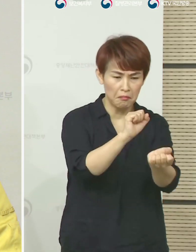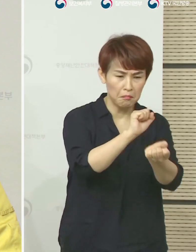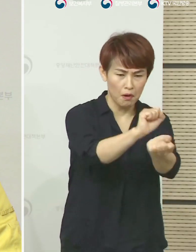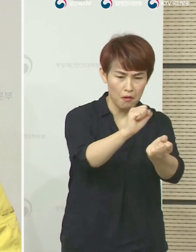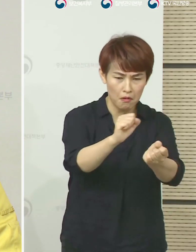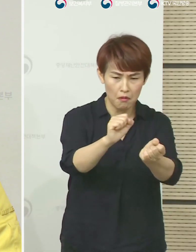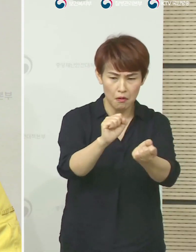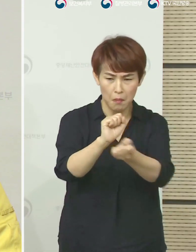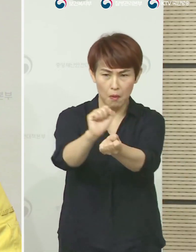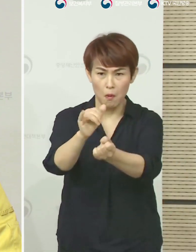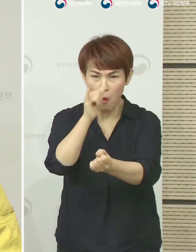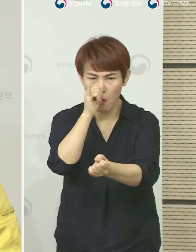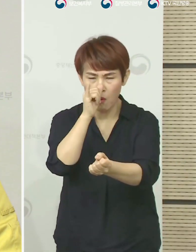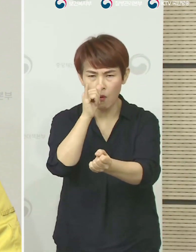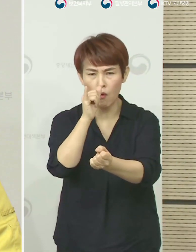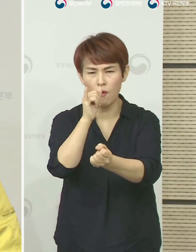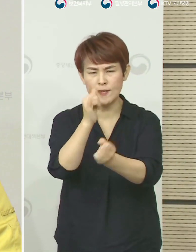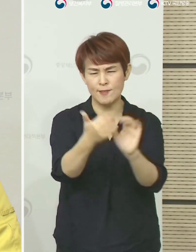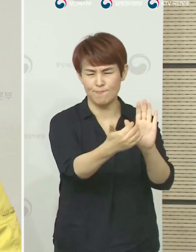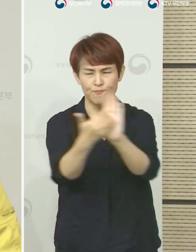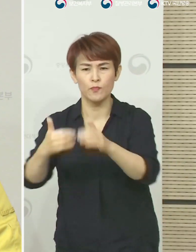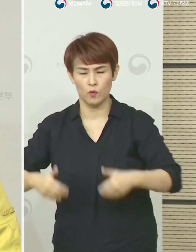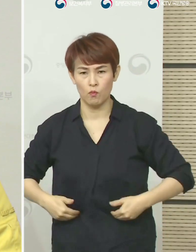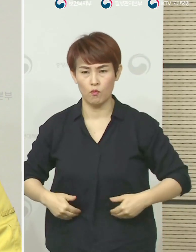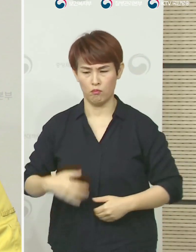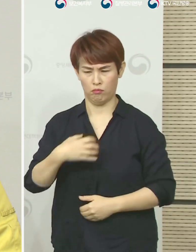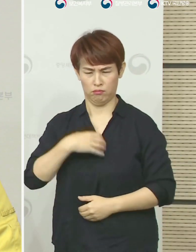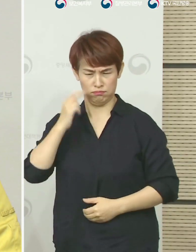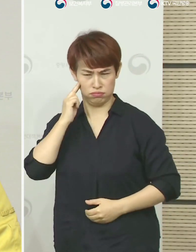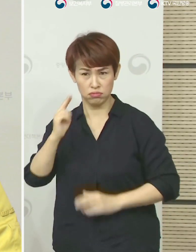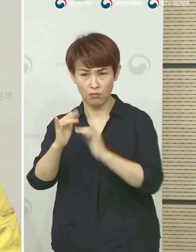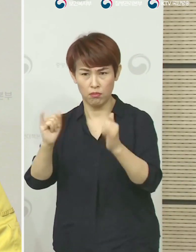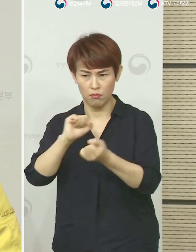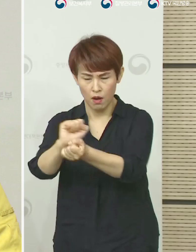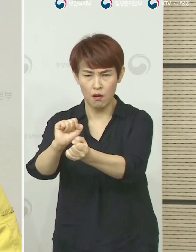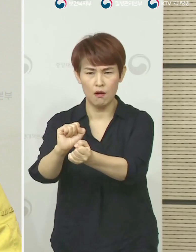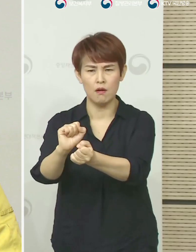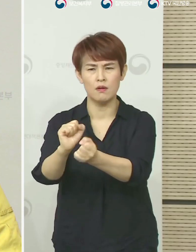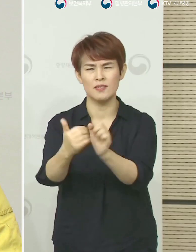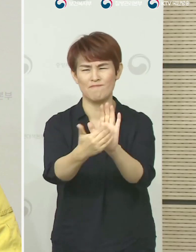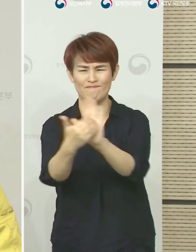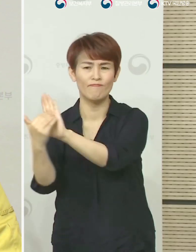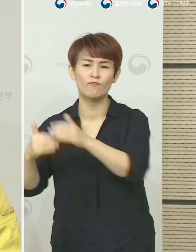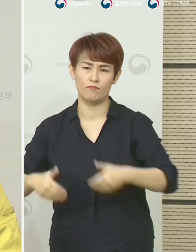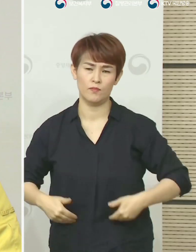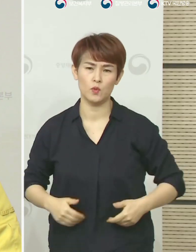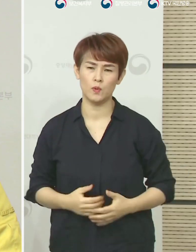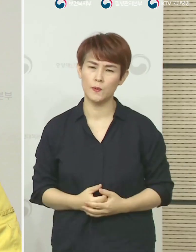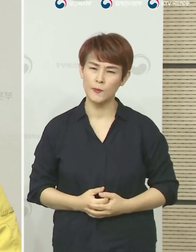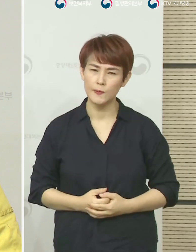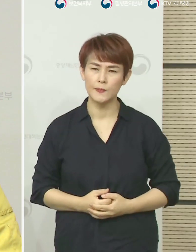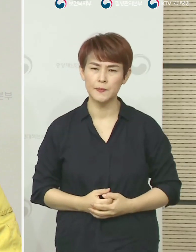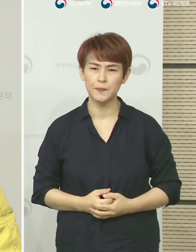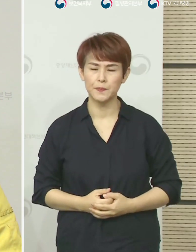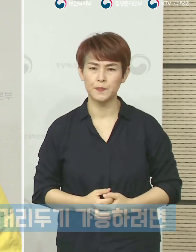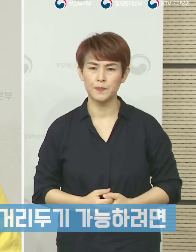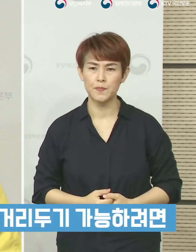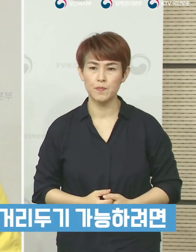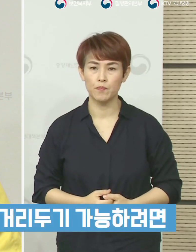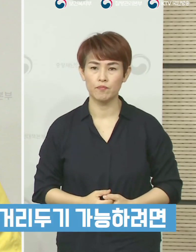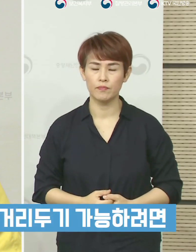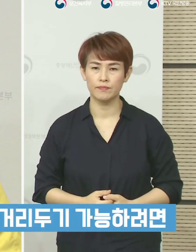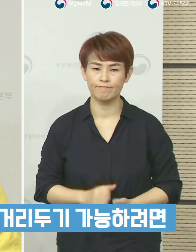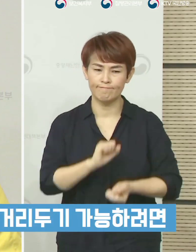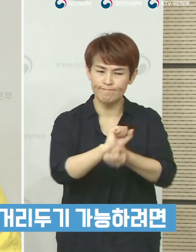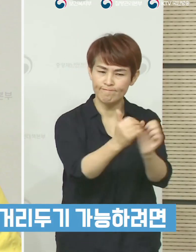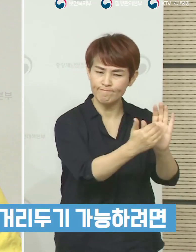감염은 저희가 억제를 해야 되고 또 고위험군 감염 가능성도 계속해서 억제시켜 나가야 합니다. 이러한 전제 조건 하에서